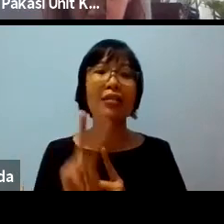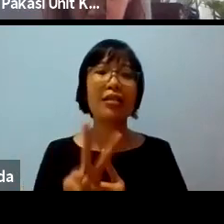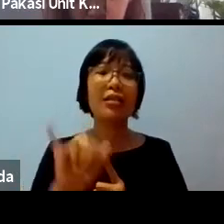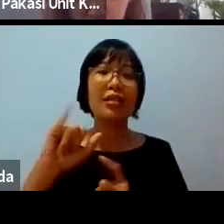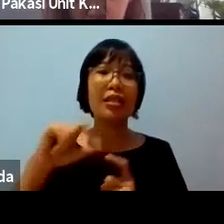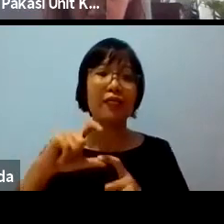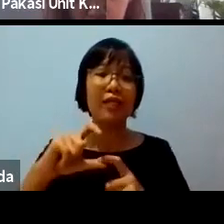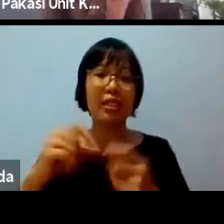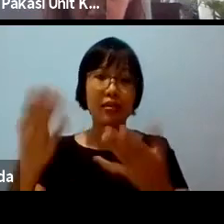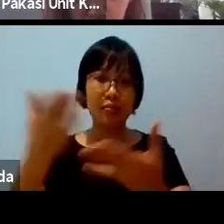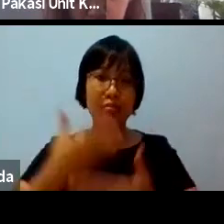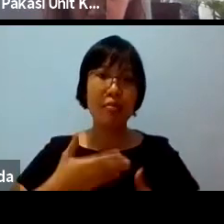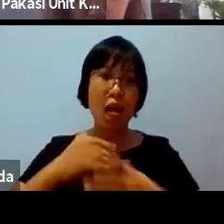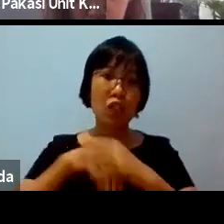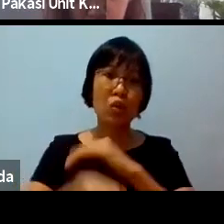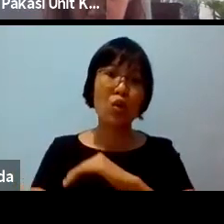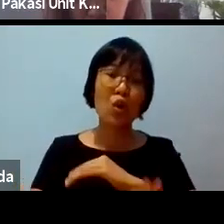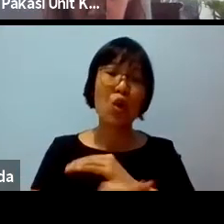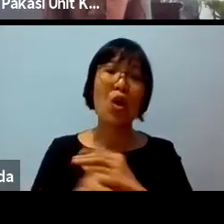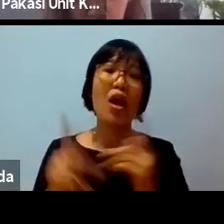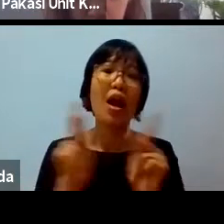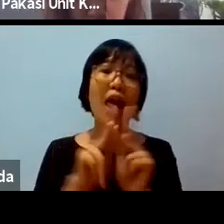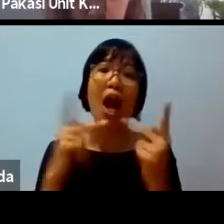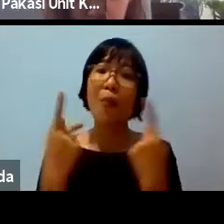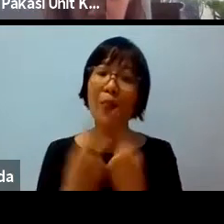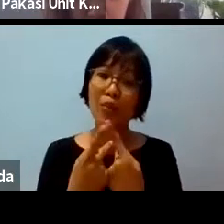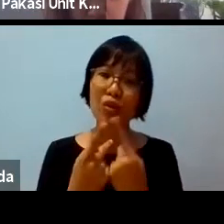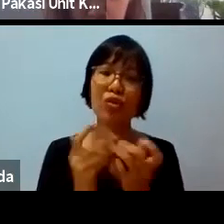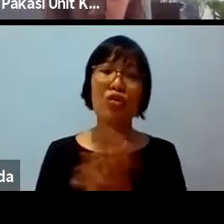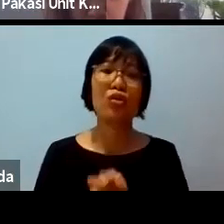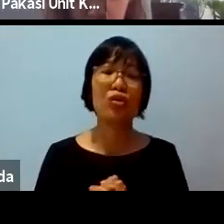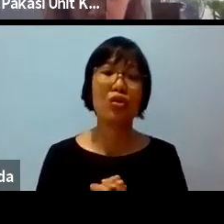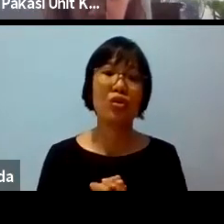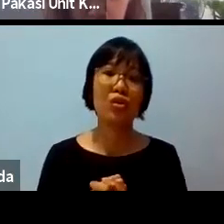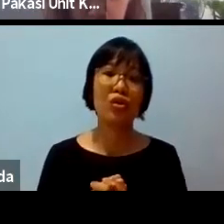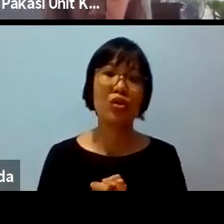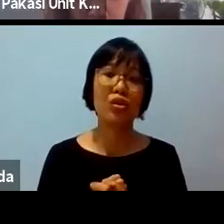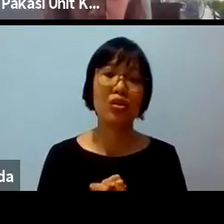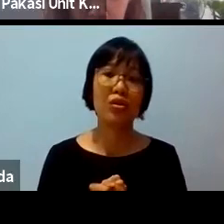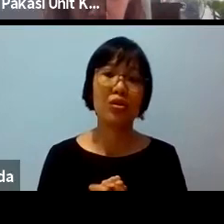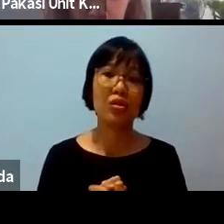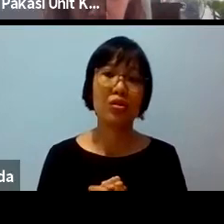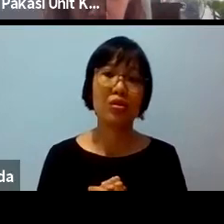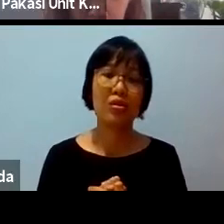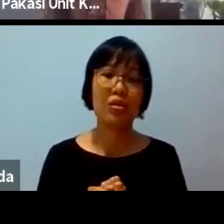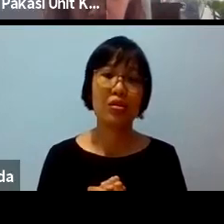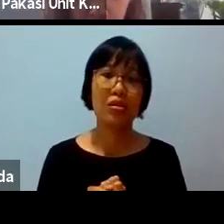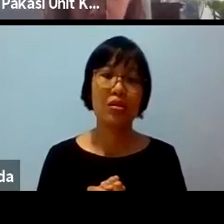dosen tamu, menjadi narasumber dan seterusnya di dalam kegiatan-kegiatan